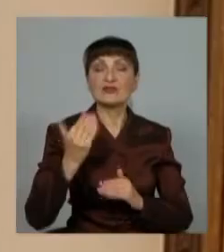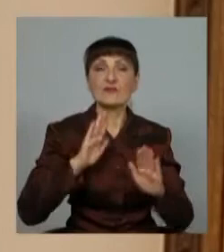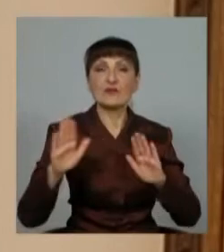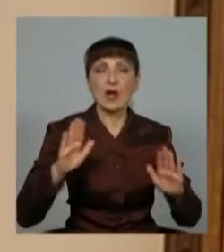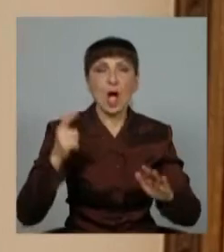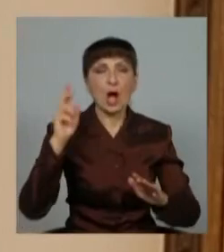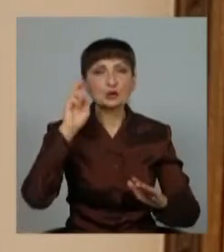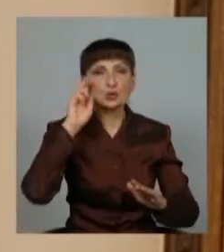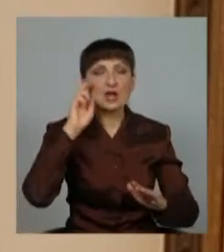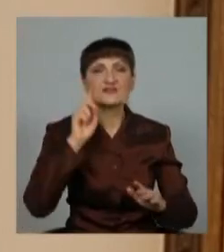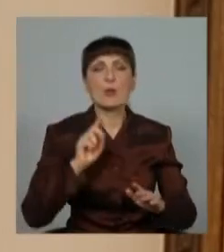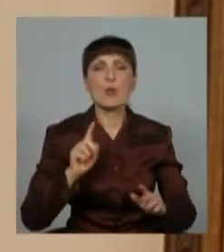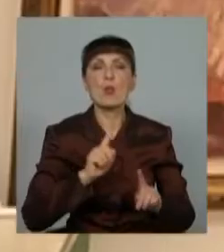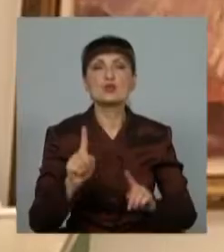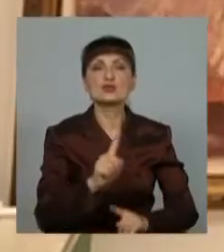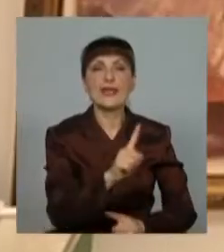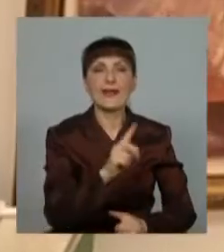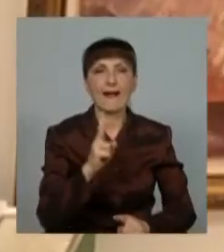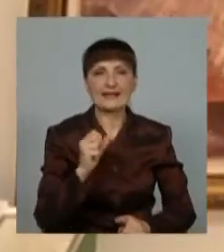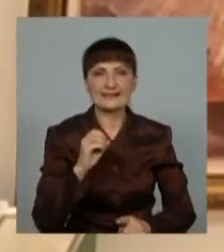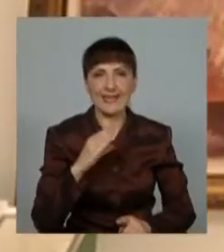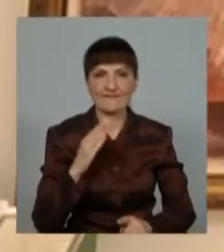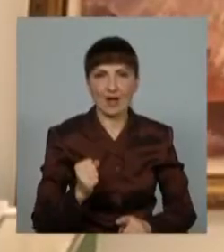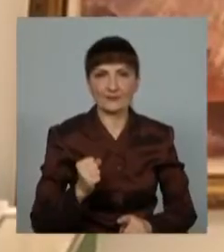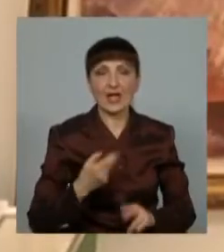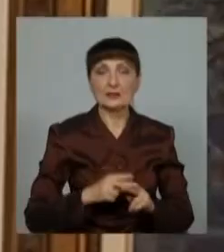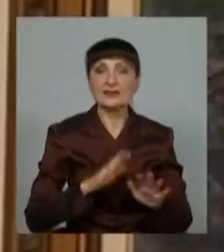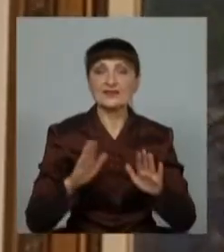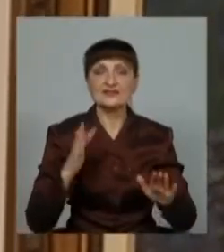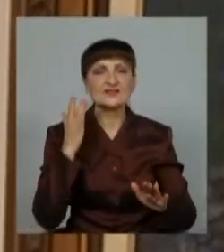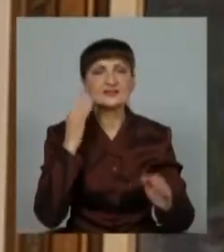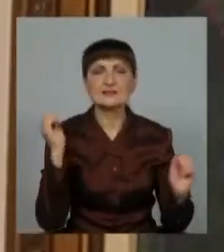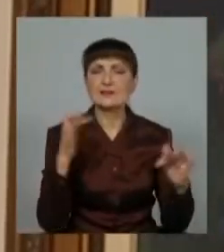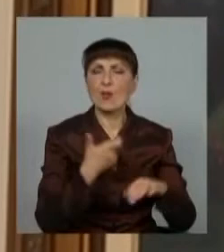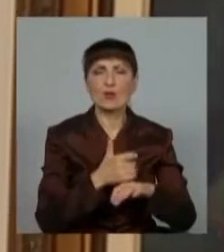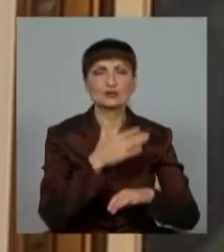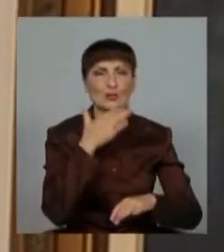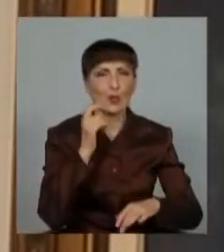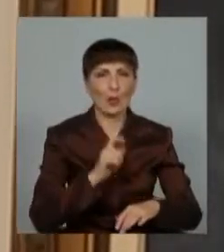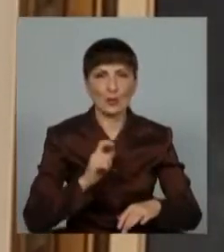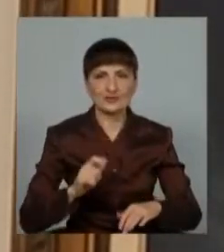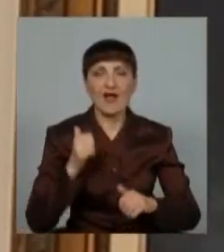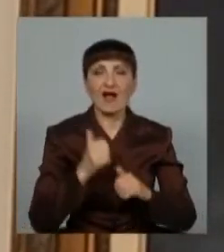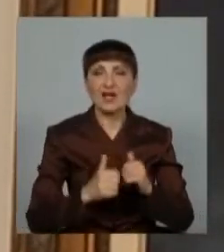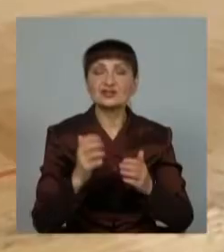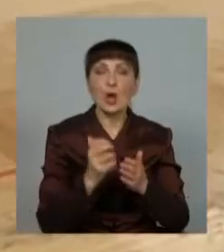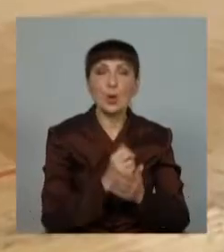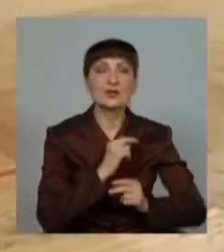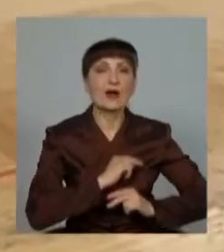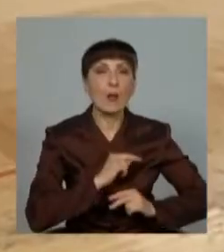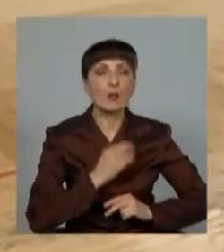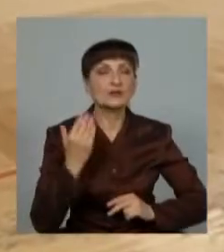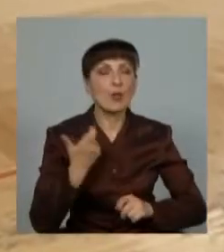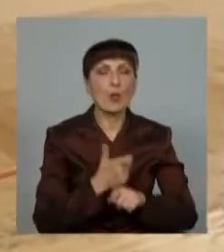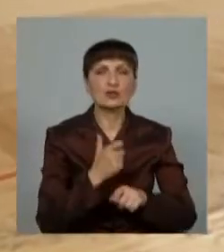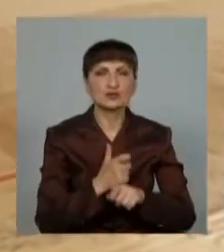выставляются в Государственном музее имени Абылхана Костеева. На такие выставки всегда приходит много желающих, ведь каждый находит в работах художника